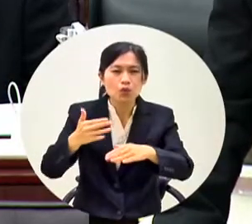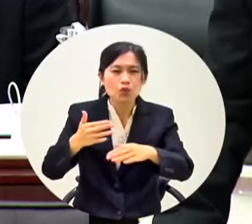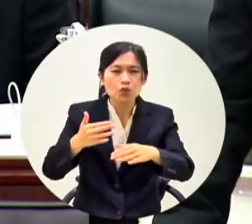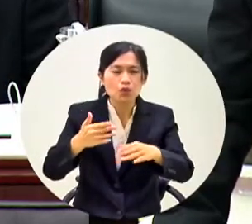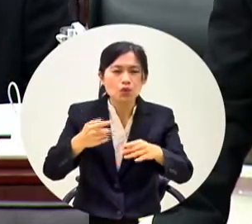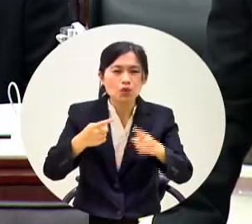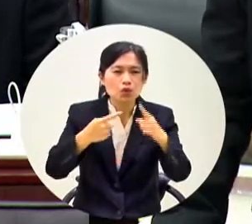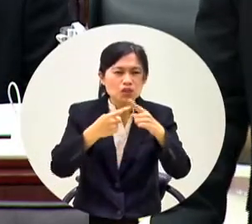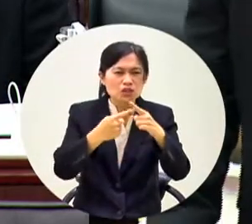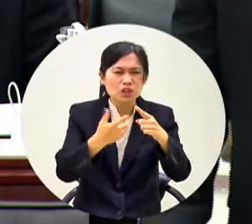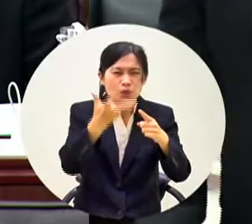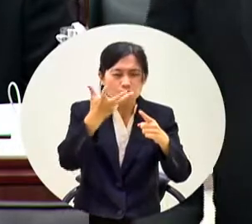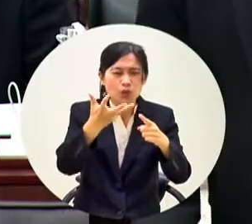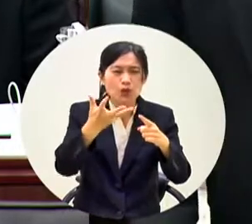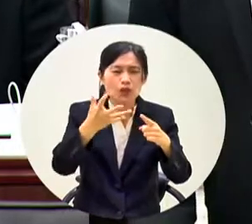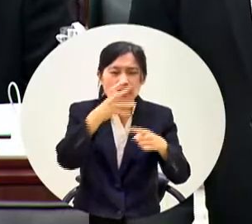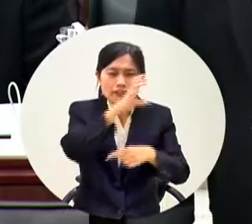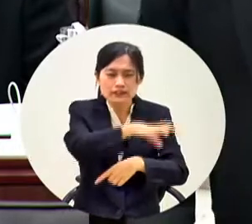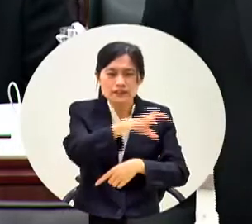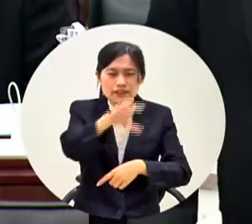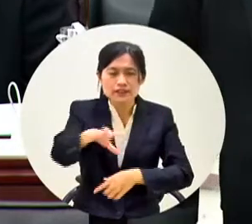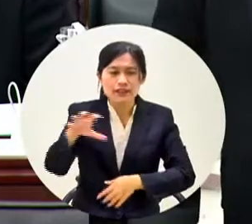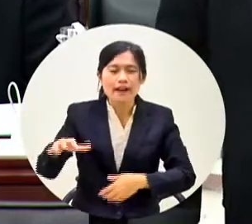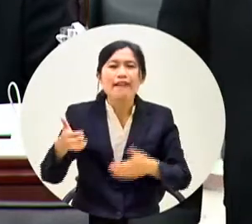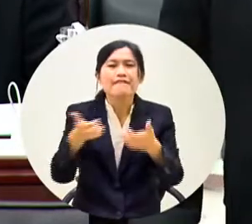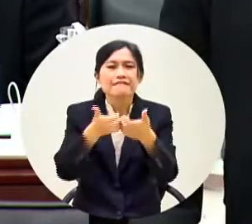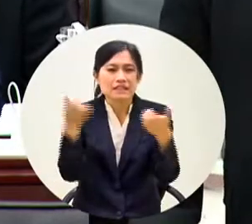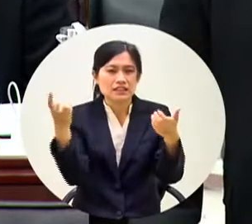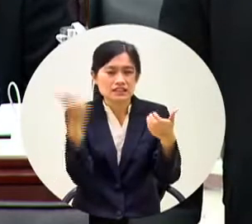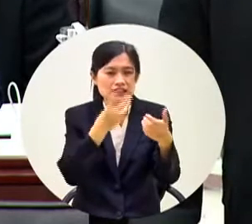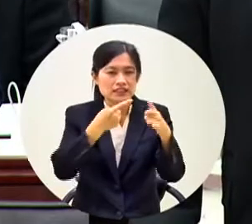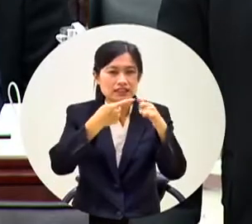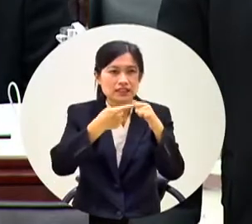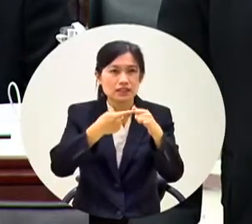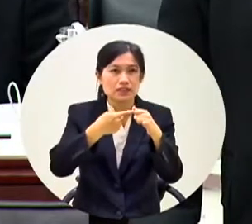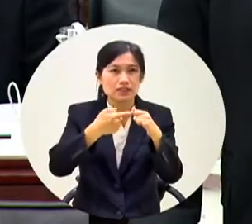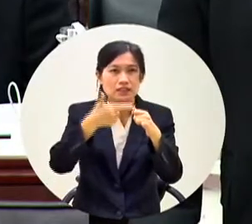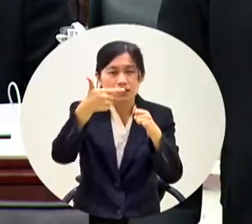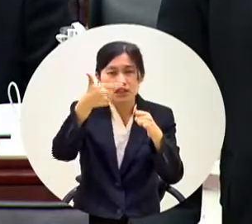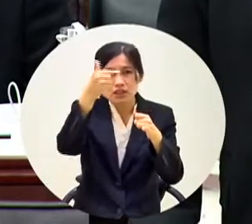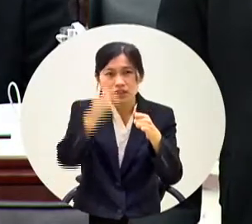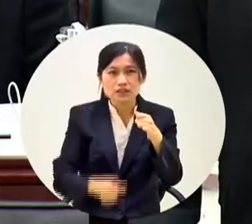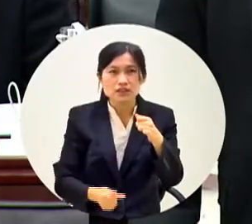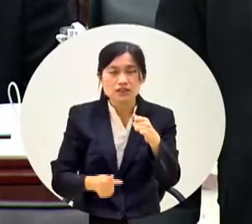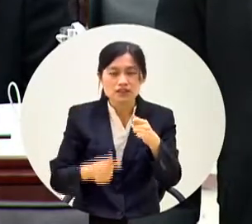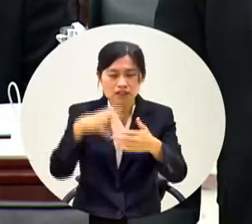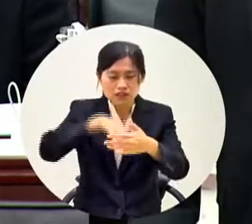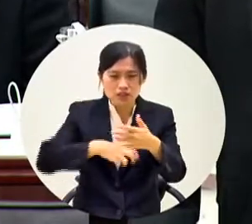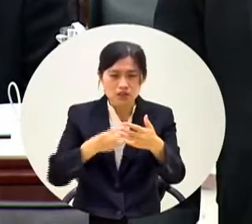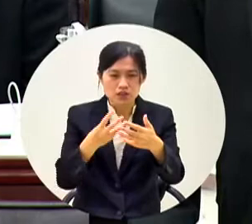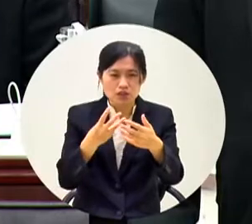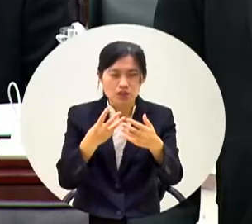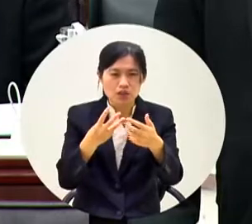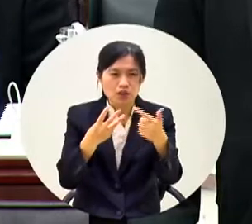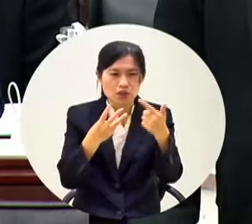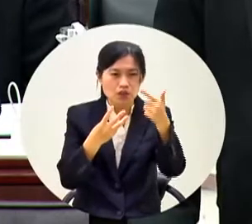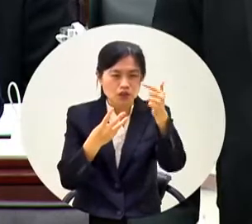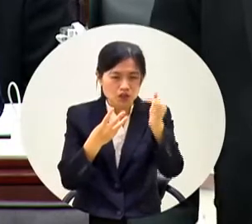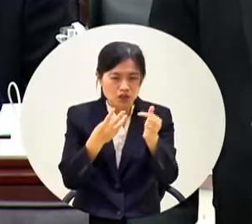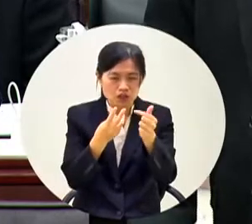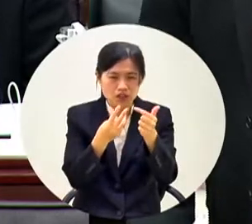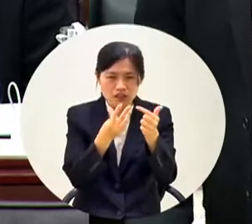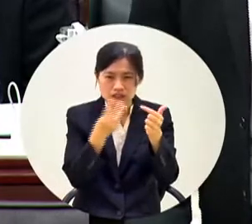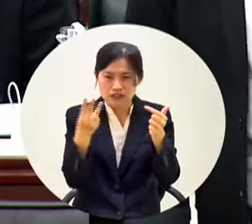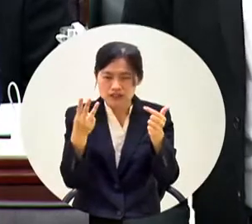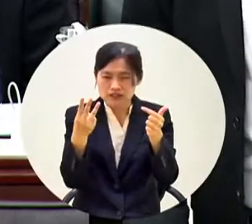较集中的所在，所以分作三级吼。六亿外的工程内底，三亿是土地的取得啦